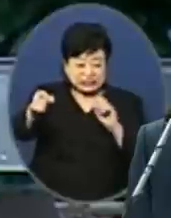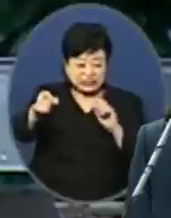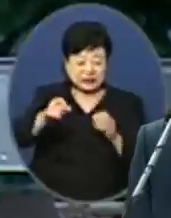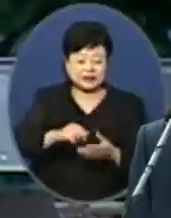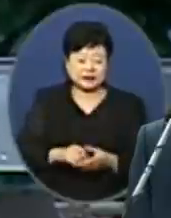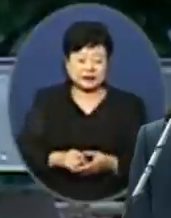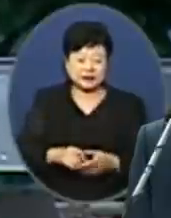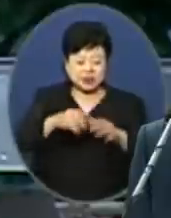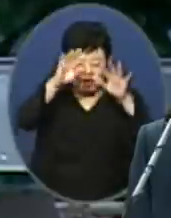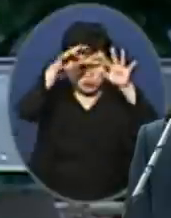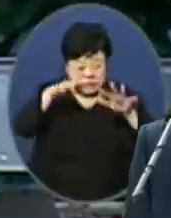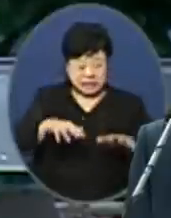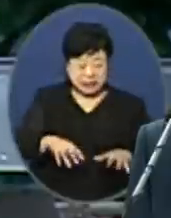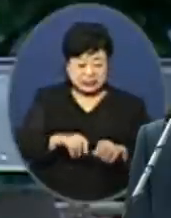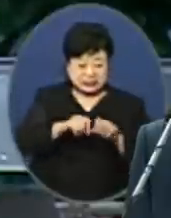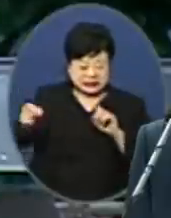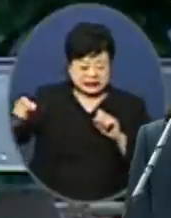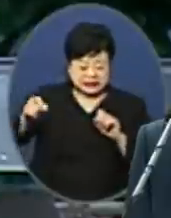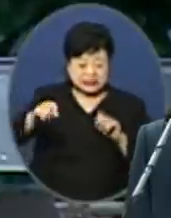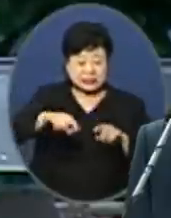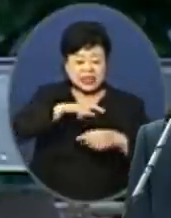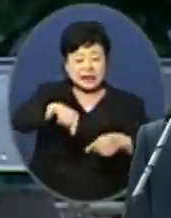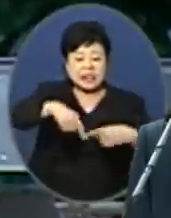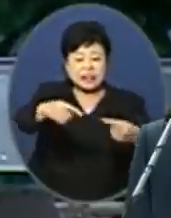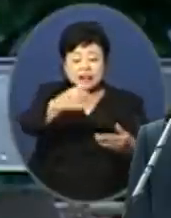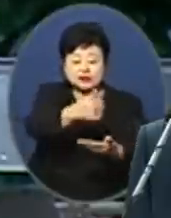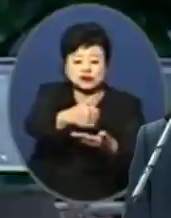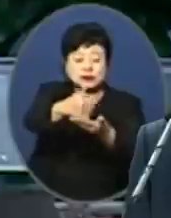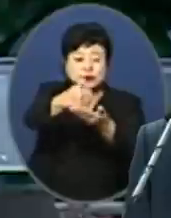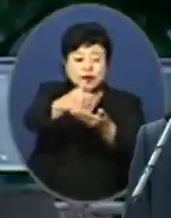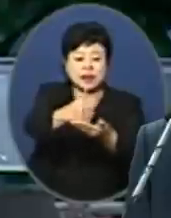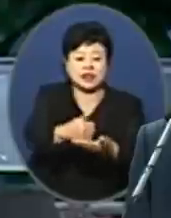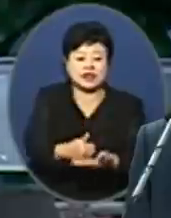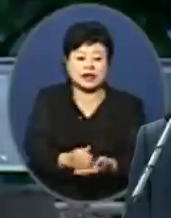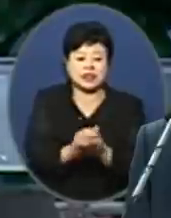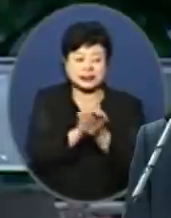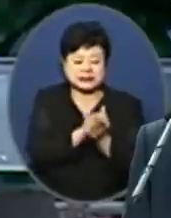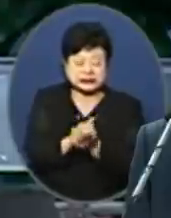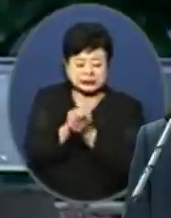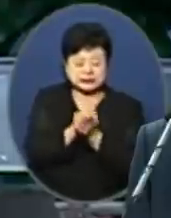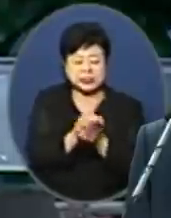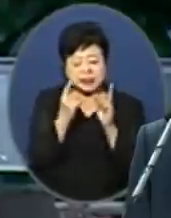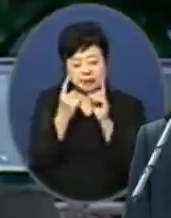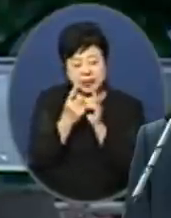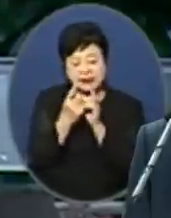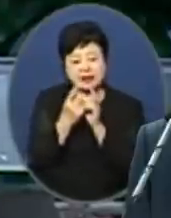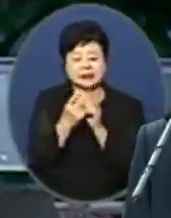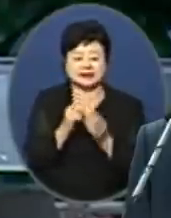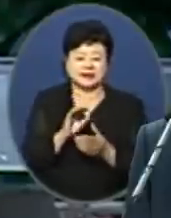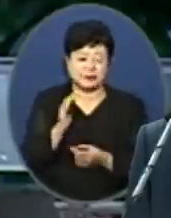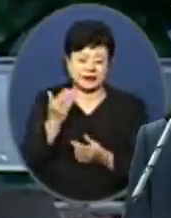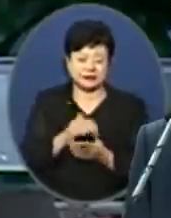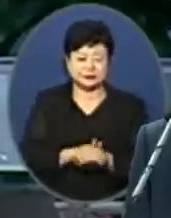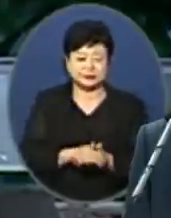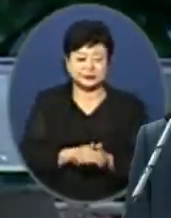여러분 휘장 안에 들어가서 주님과 친밀하게 지남으로 이러한 일이 일어나는 것입니다.